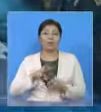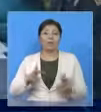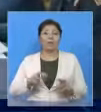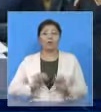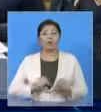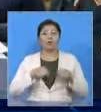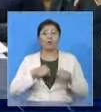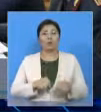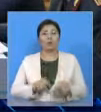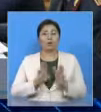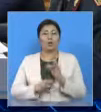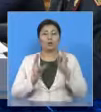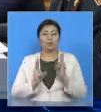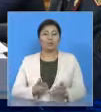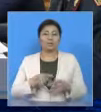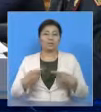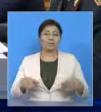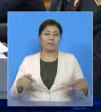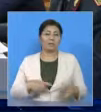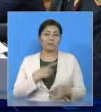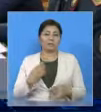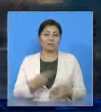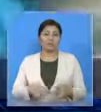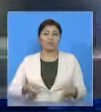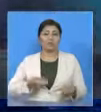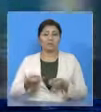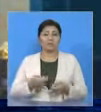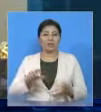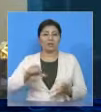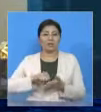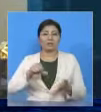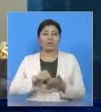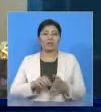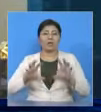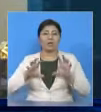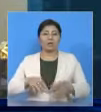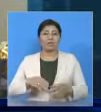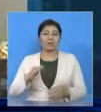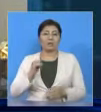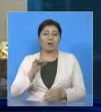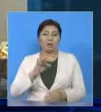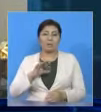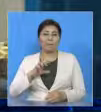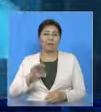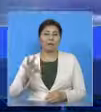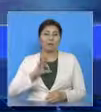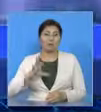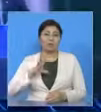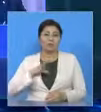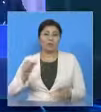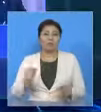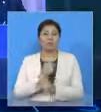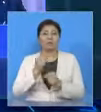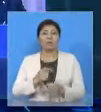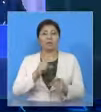қорғау, қорғаныс, қауіпсіздік және басқа да күшті құрылымдардың басшылары қатысты. Қасым Жомарт Тоқаев Жамбыл облысында болған төтенше оқиға салдарынан қаза